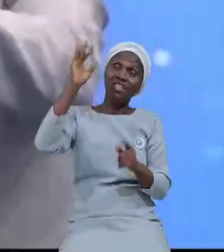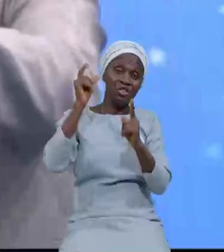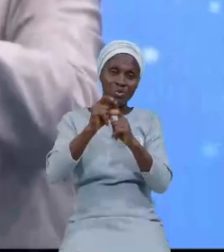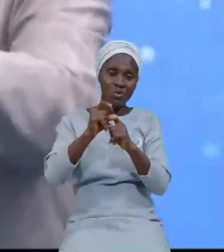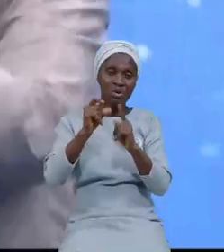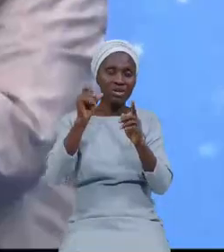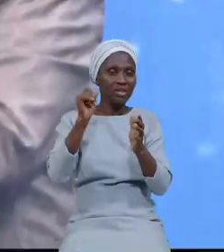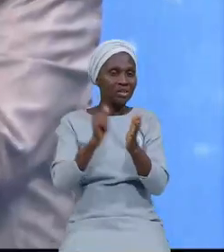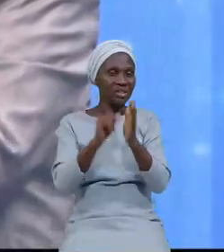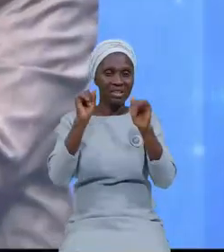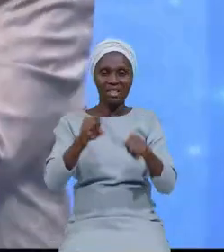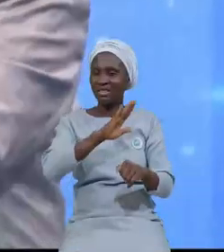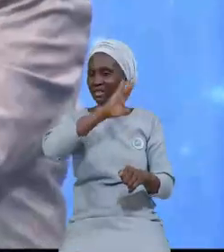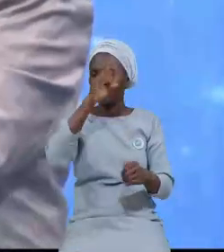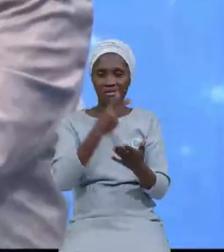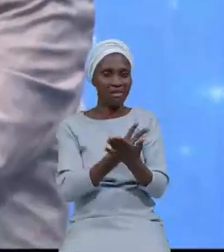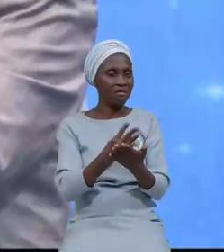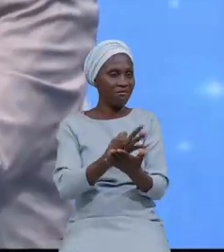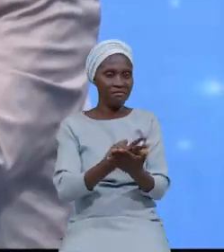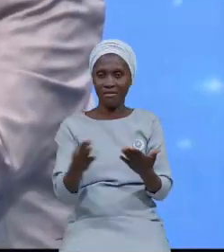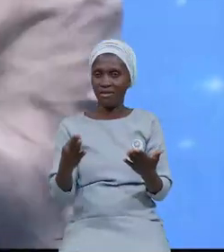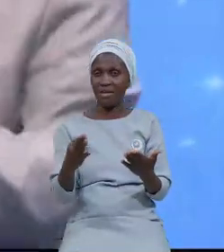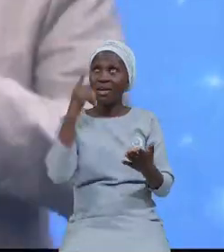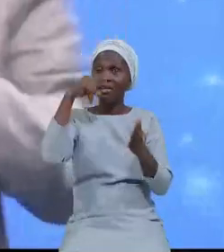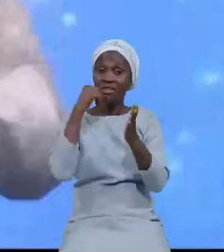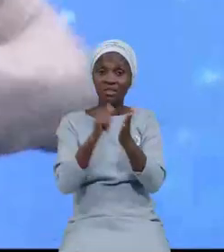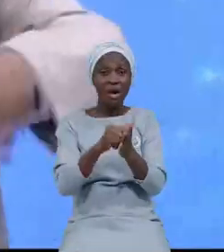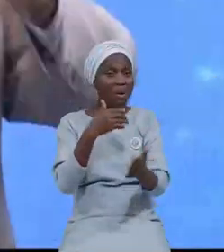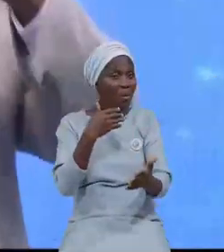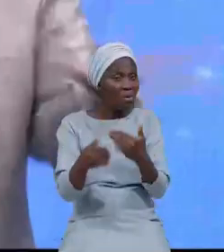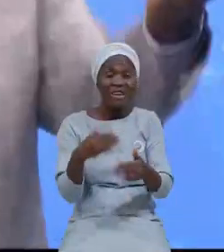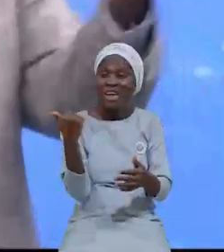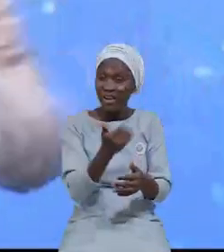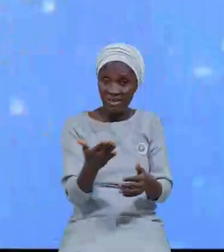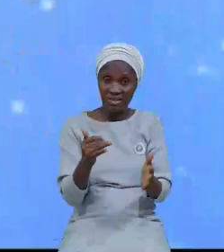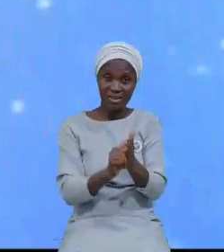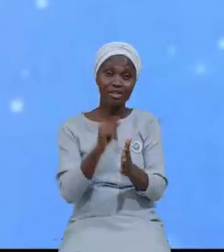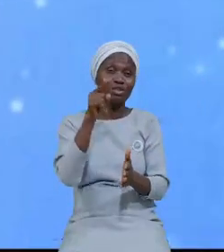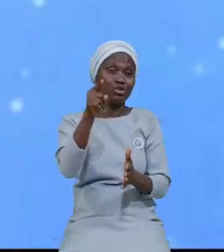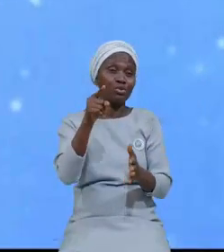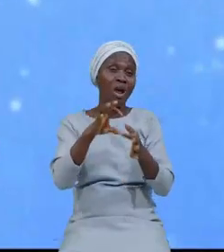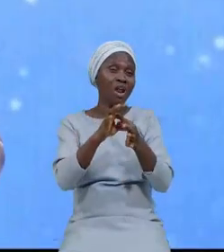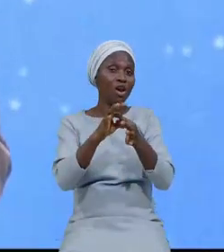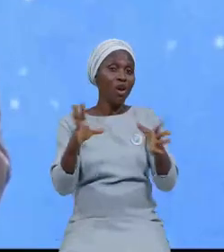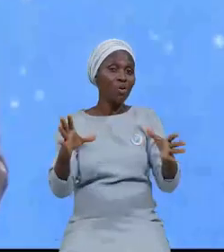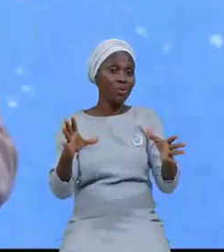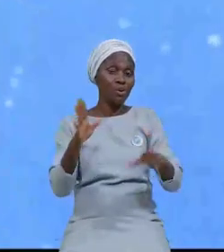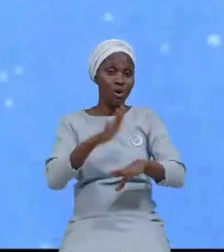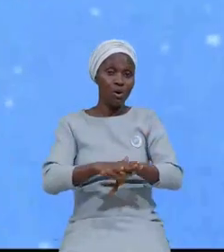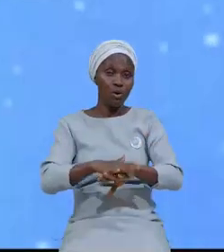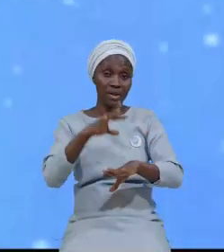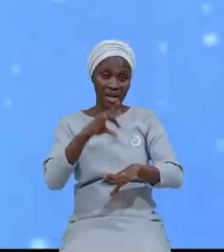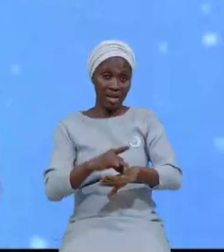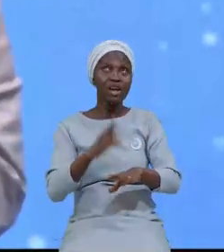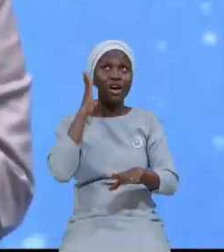de sa parole qui ne peut faillir et il dit et tout ce que vous délierez sur la